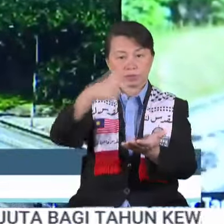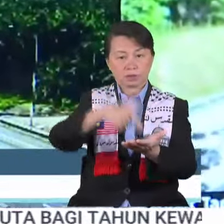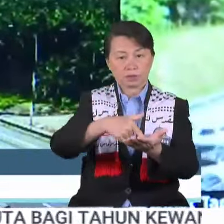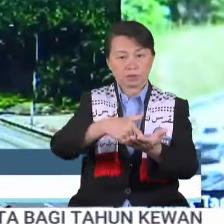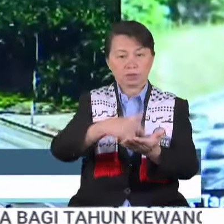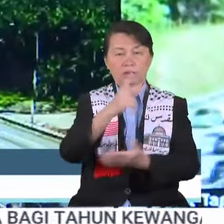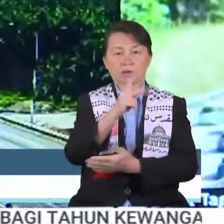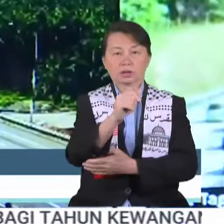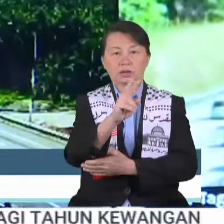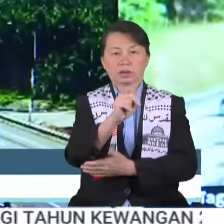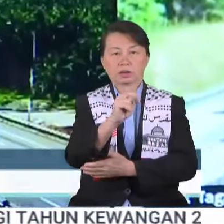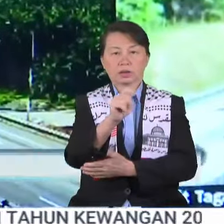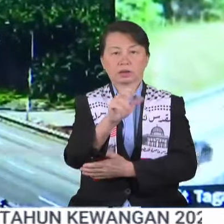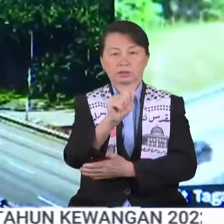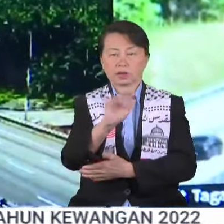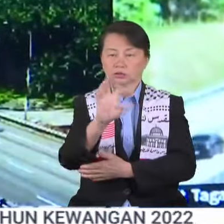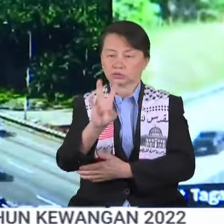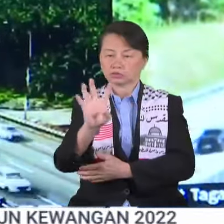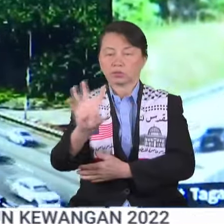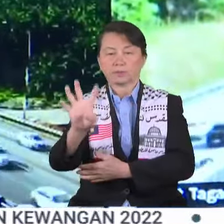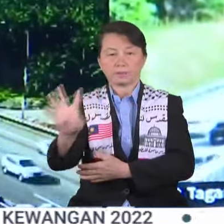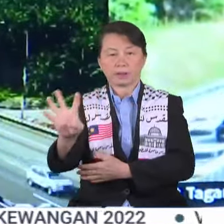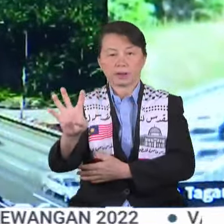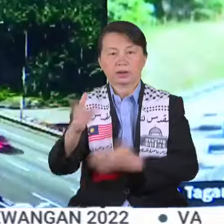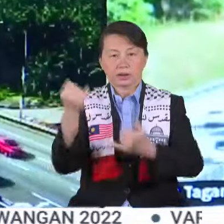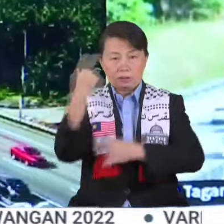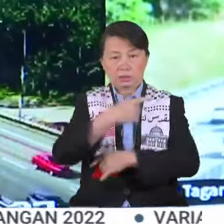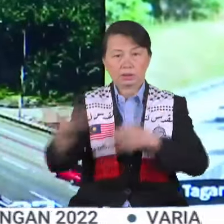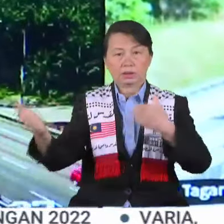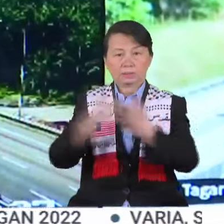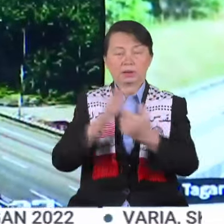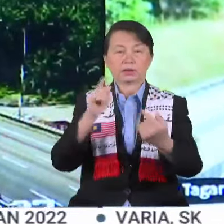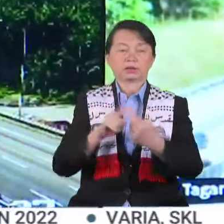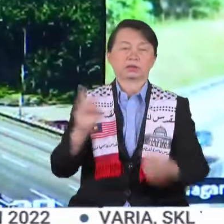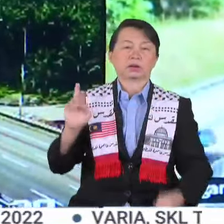di Kanta 744 malam. Untuk hari ini, kita kembali